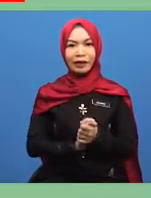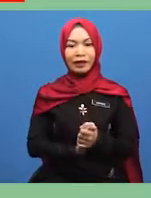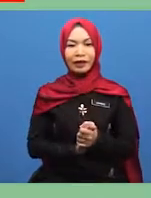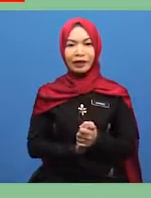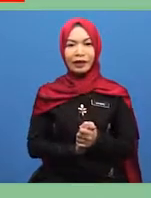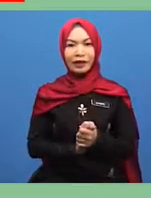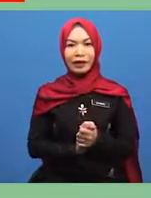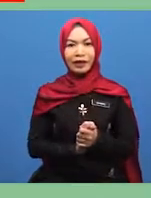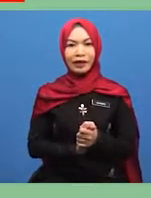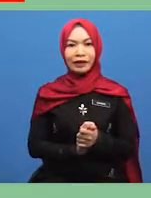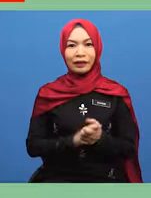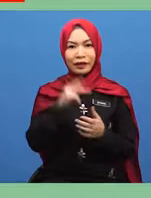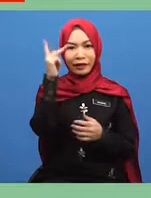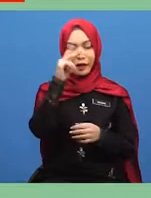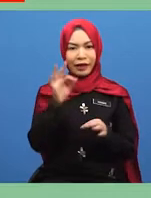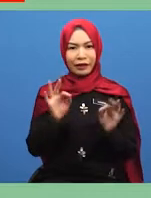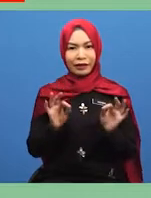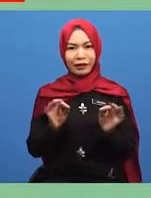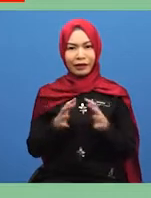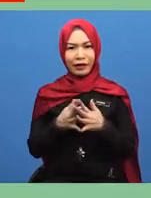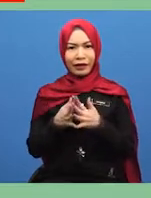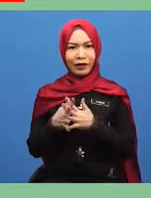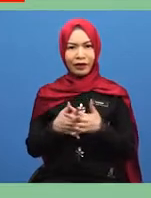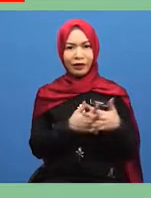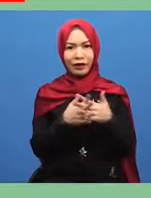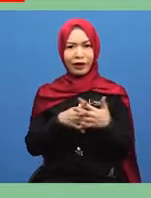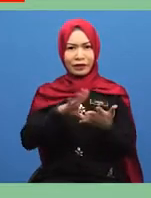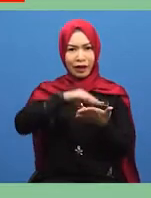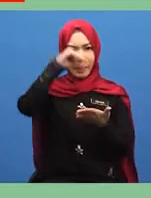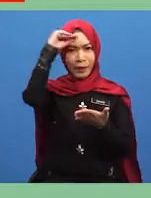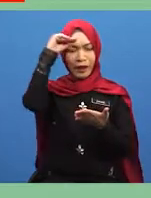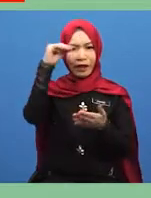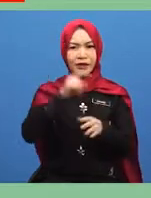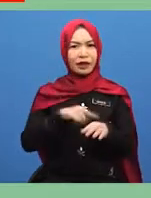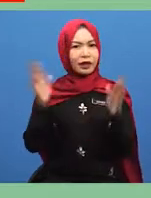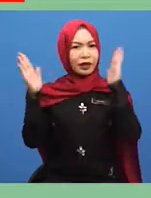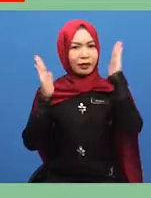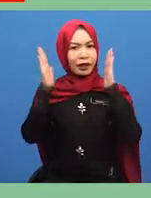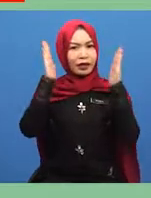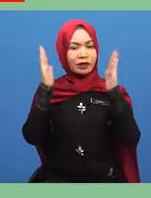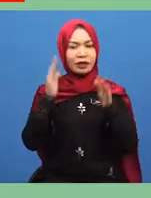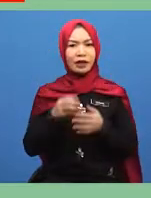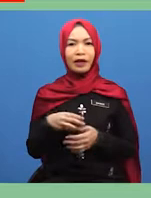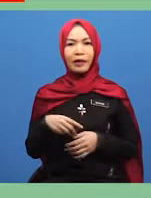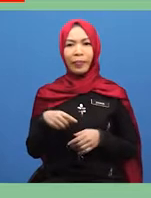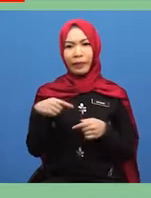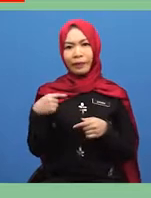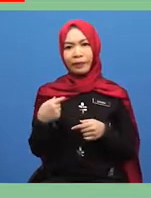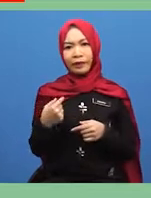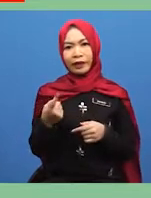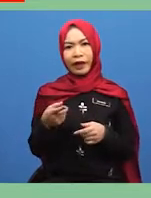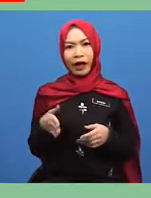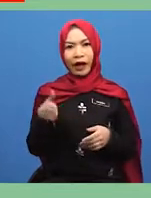adalah kerana apabila orang Amerika Syarikat belajar di Malaysia, mereka akan menawarkan USD